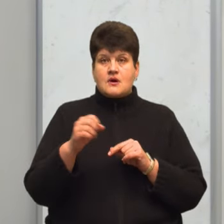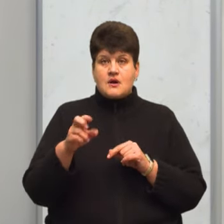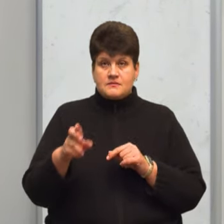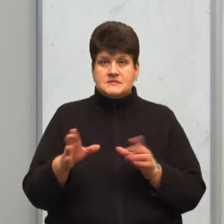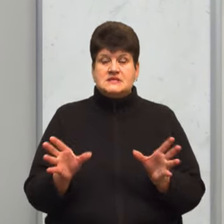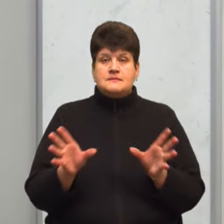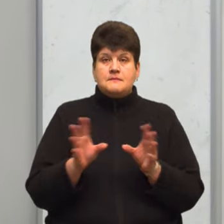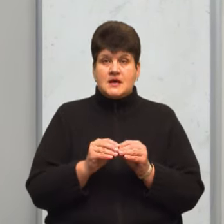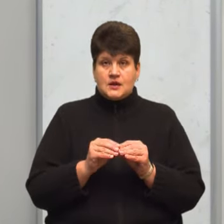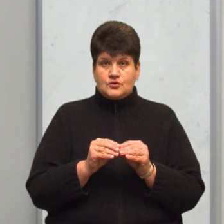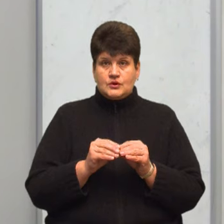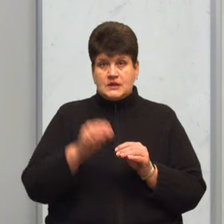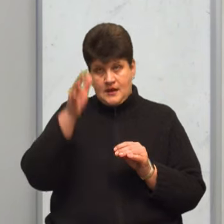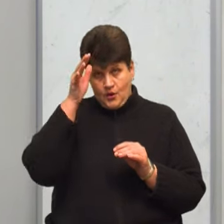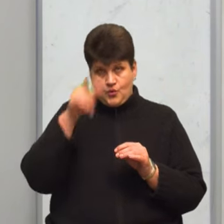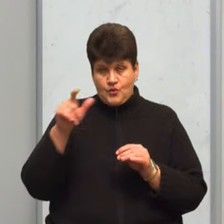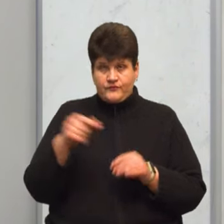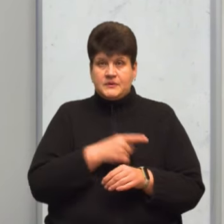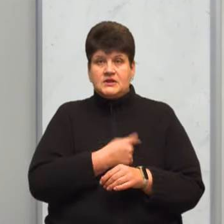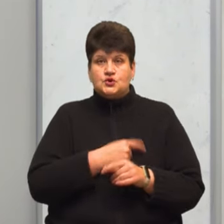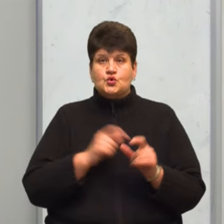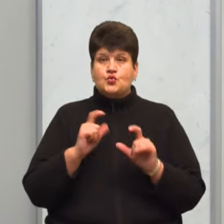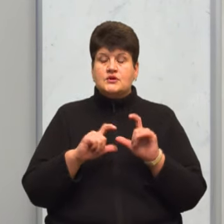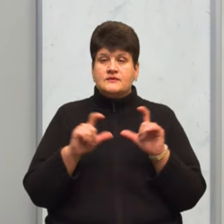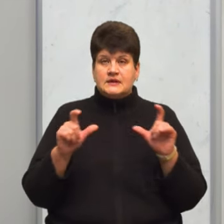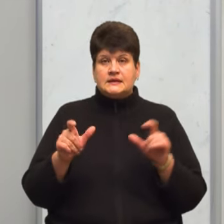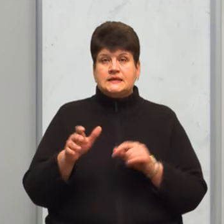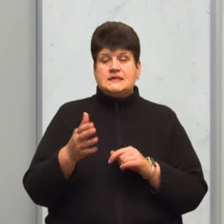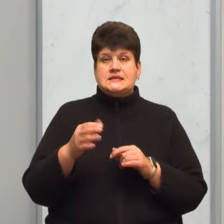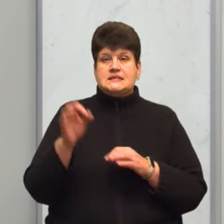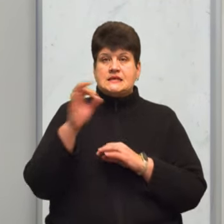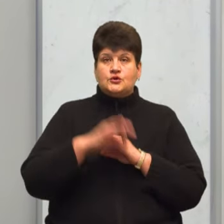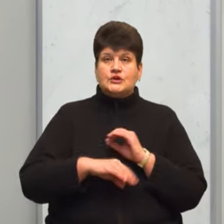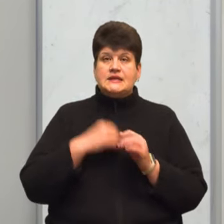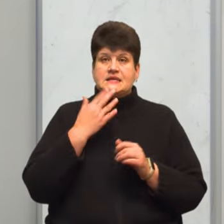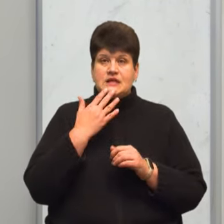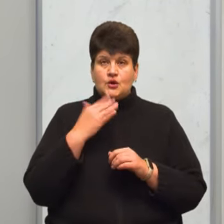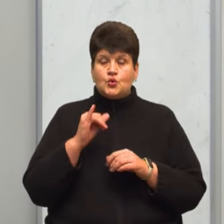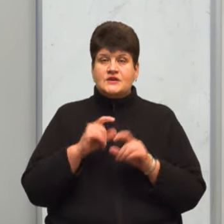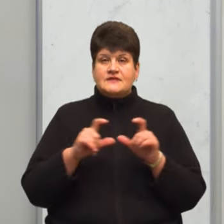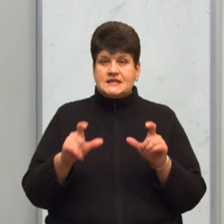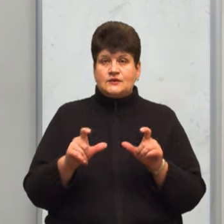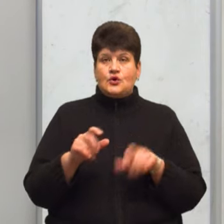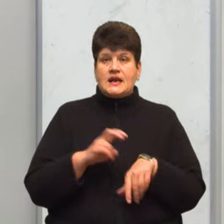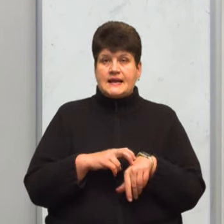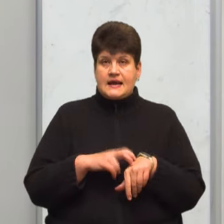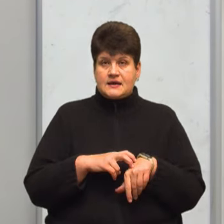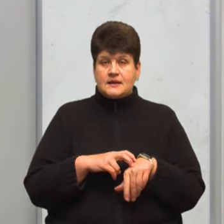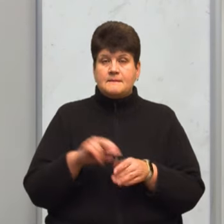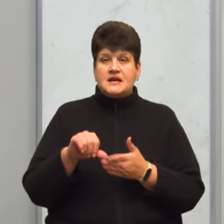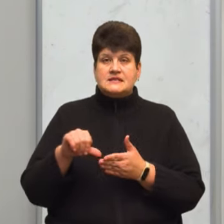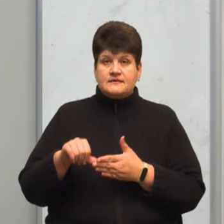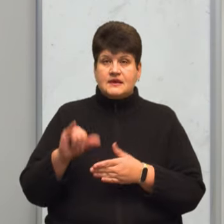спільно науковці з медичного університето науковці західнонаціонального університету лікарі представники